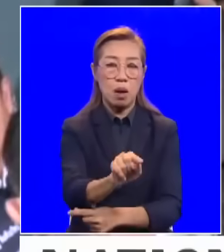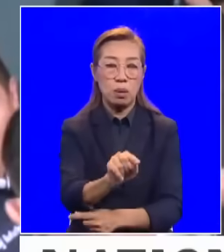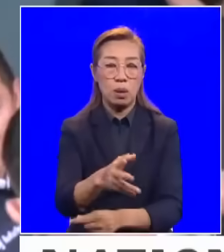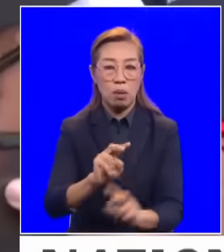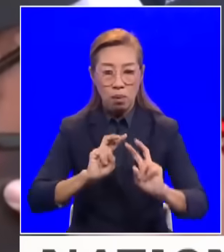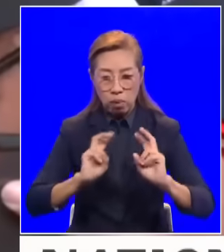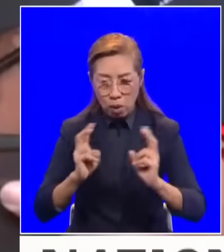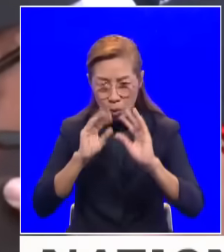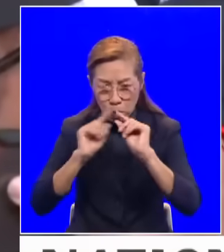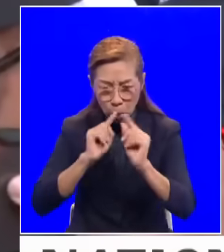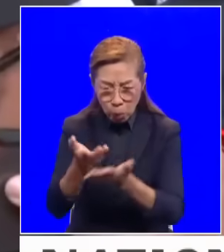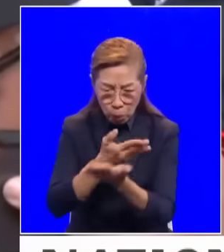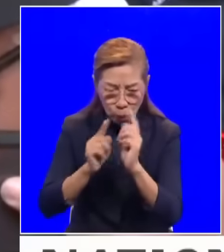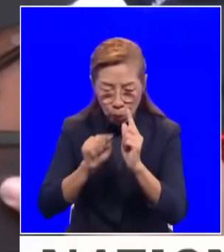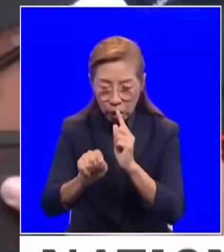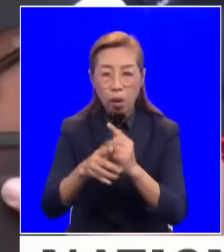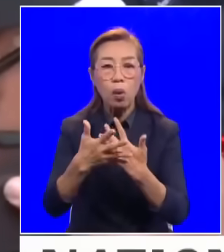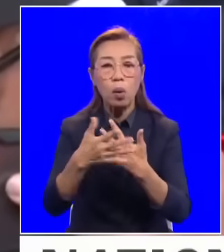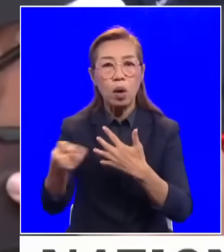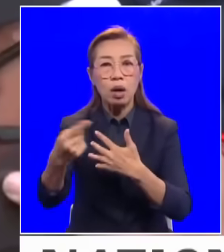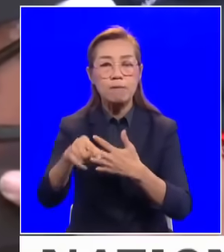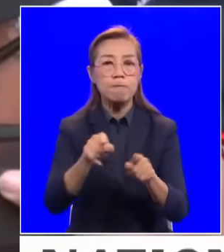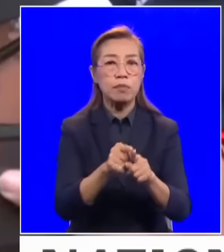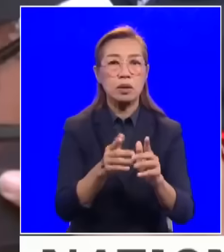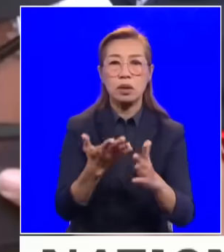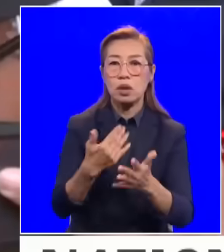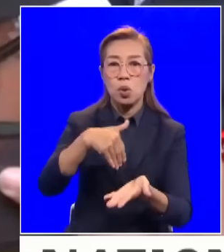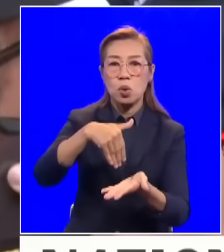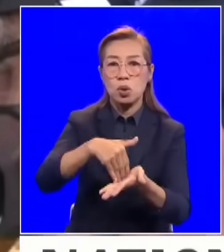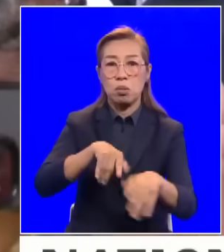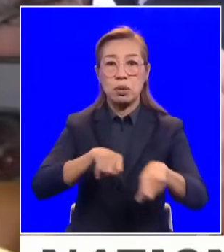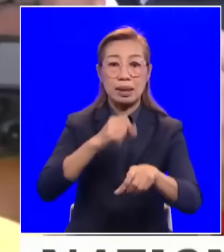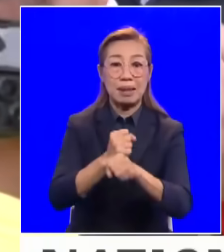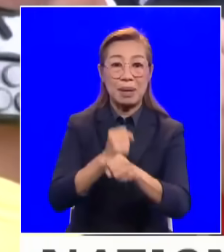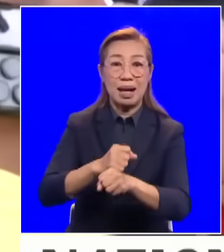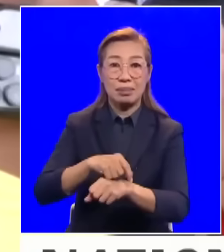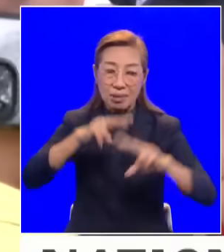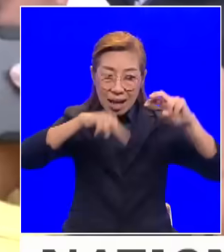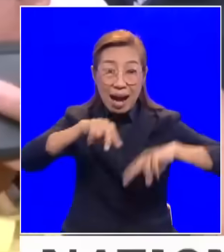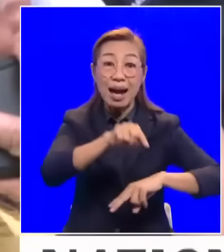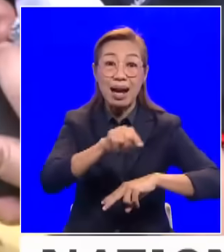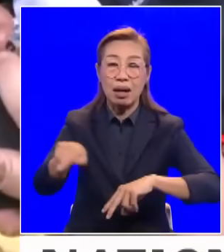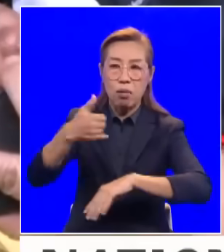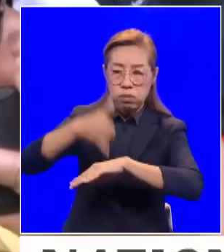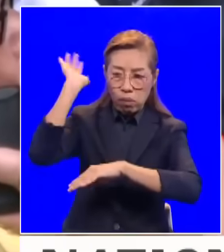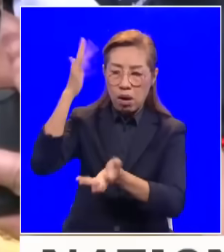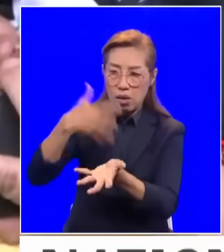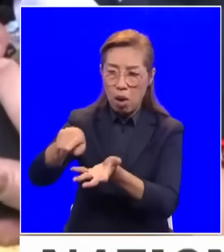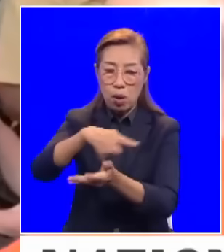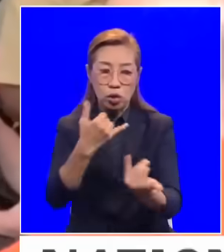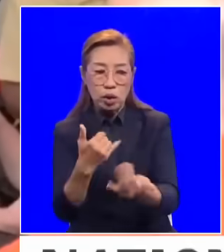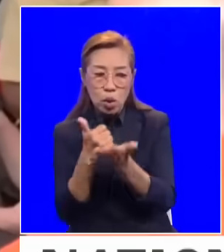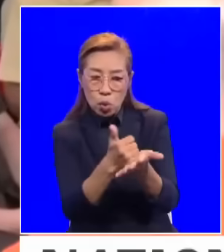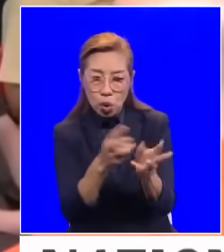หารือกันรับฟังการบรรยายจากผู้อำนวยการส่วนปฏิบัติการพิเศษและค้นหากู้ภัยถึงความคืบหน้าในการช่วยเหลือ